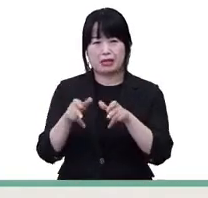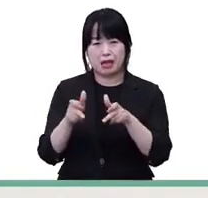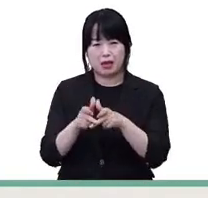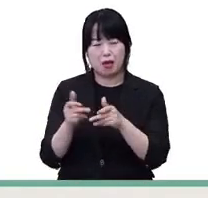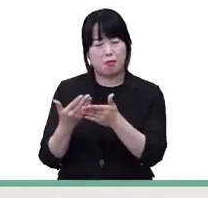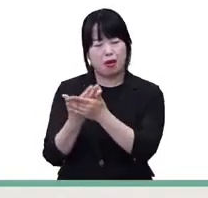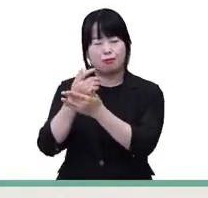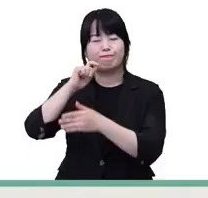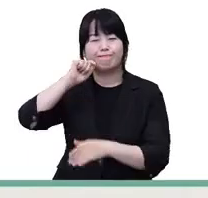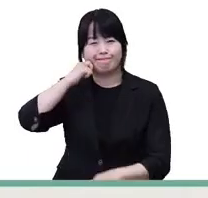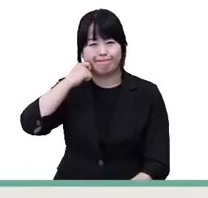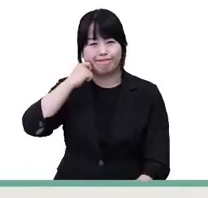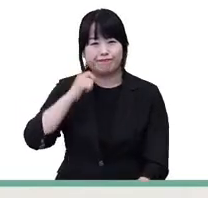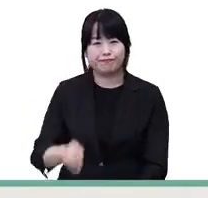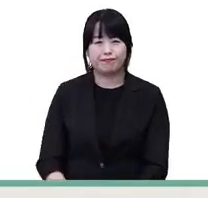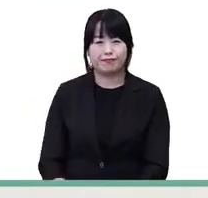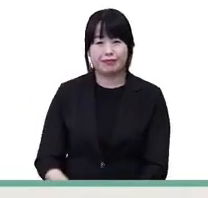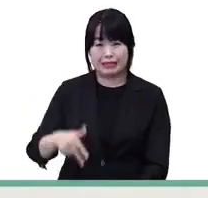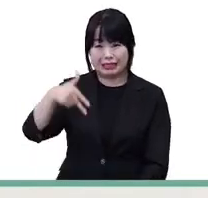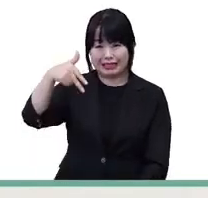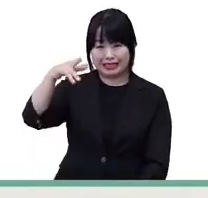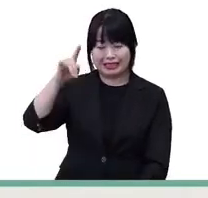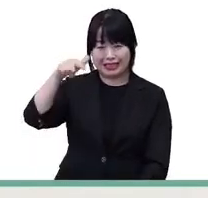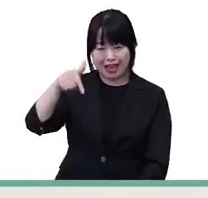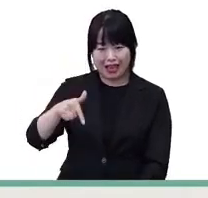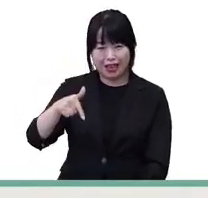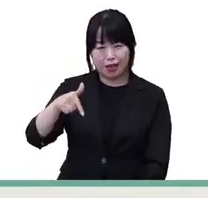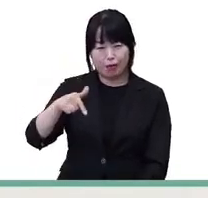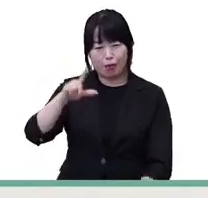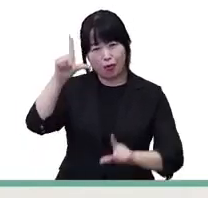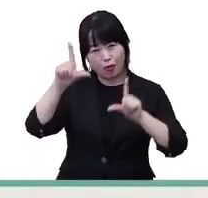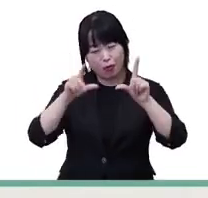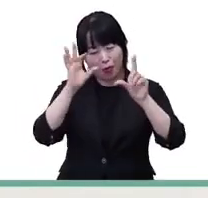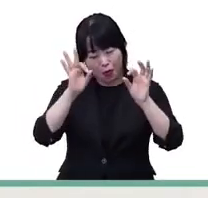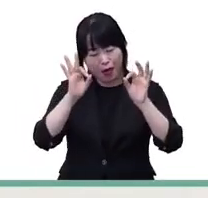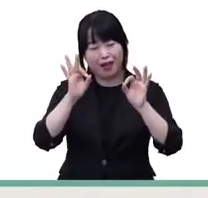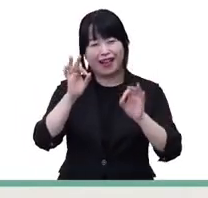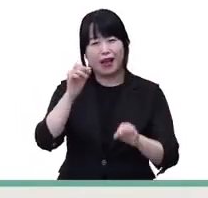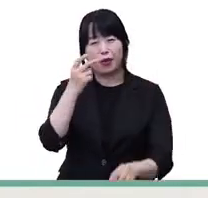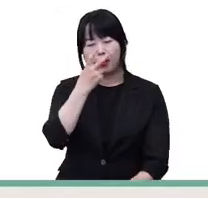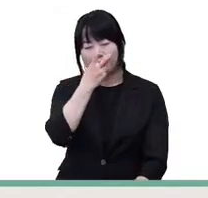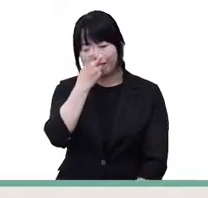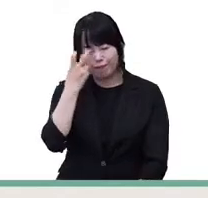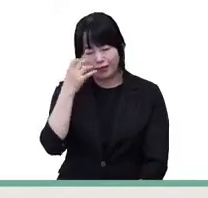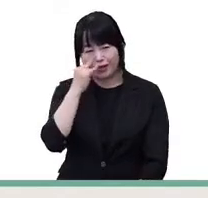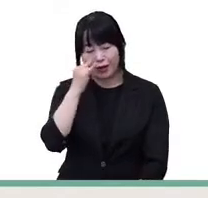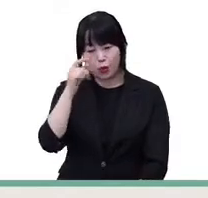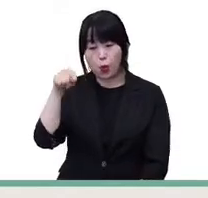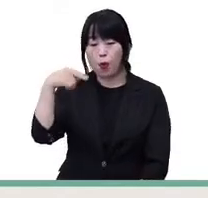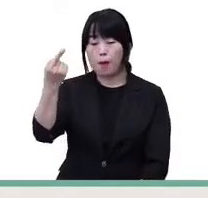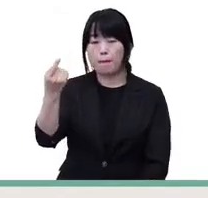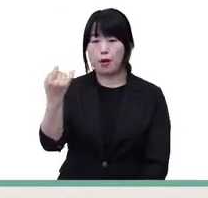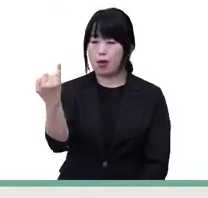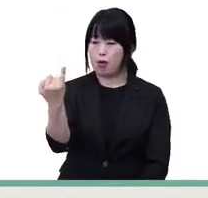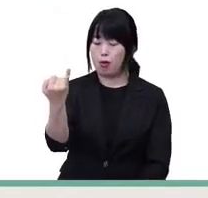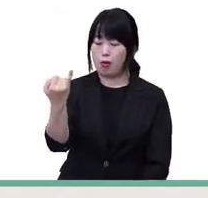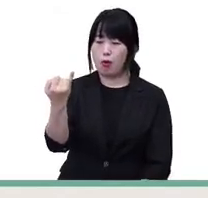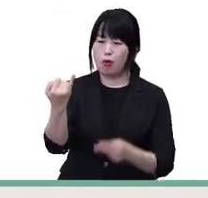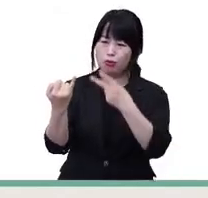않는데요. 지금 이제 잭이라는 아이가 좀 졸려해요. 그럼 그 옆에 있는 여학생이, 잭이